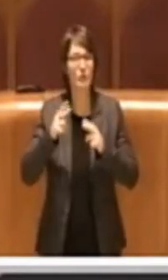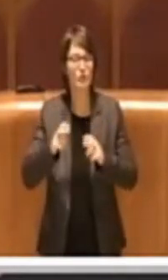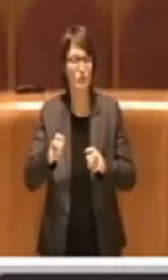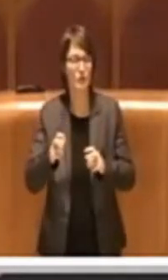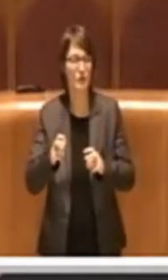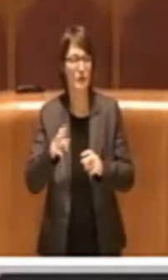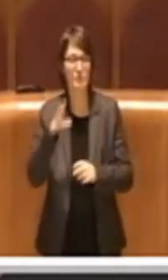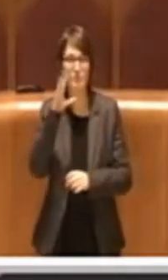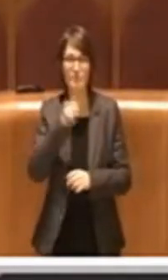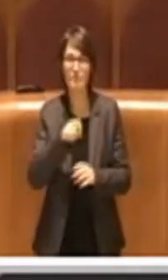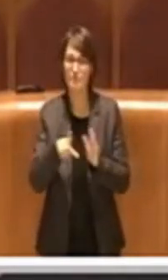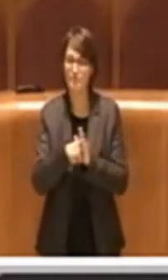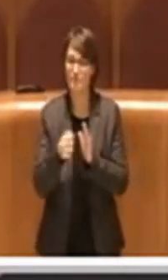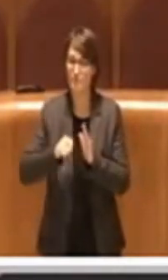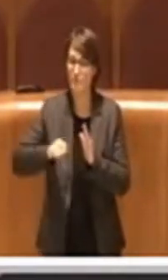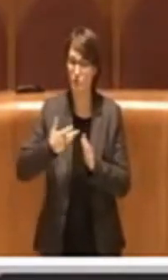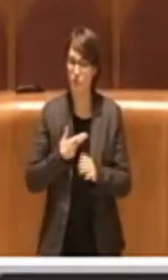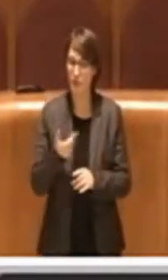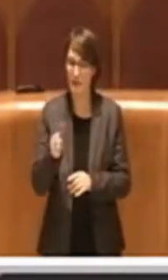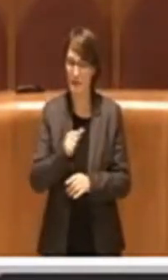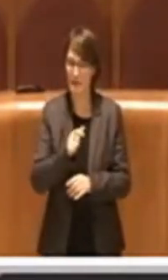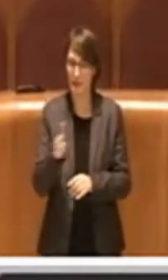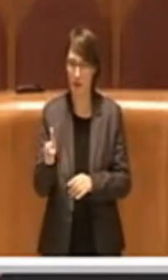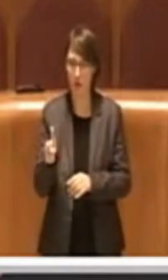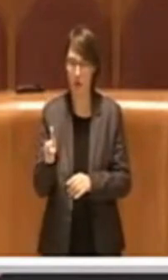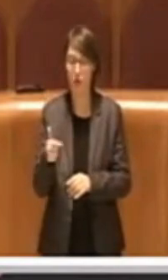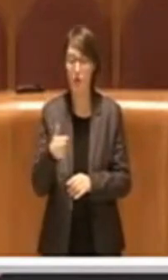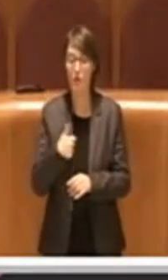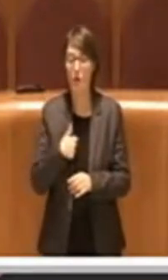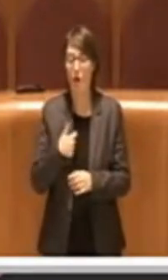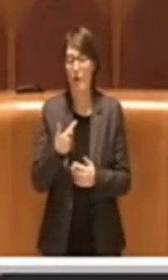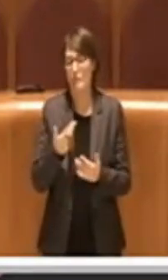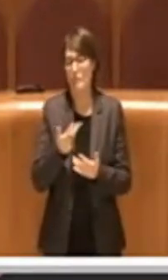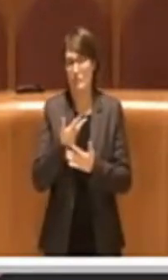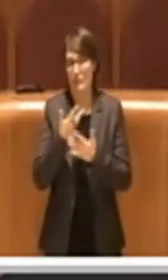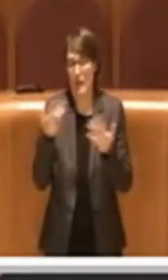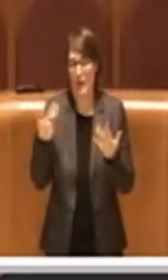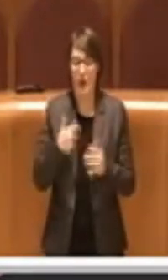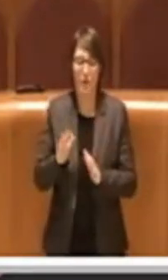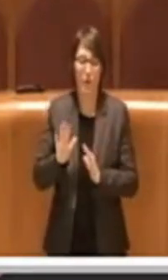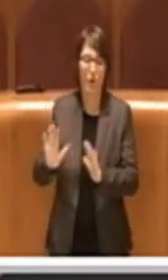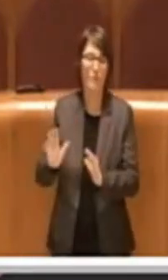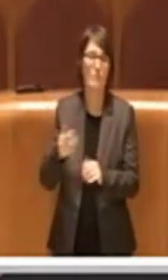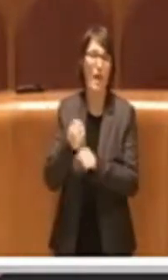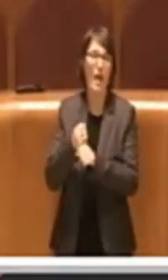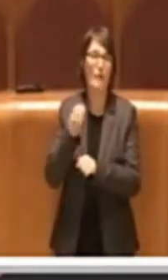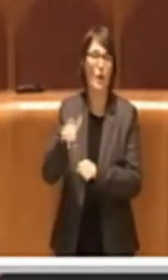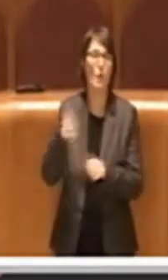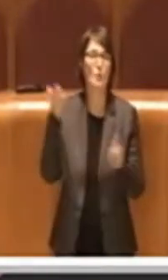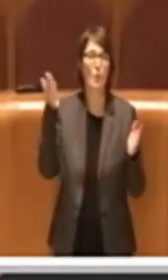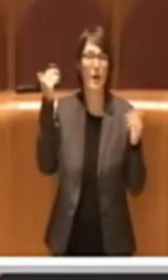ovviamente non si entra nel merito delle questioni su cui indaga la magistratura. Però